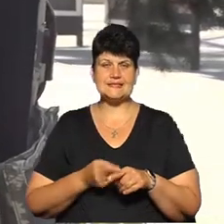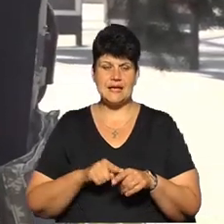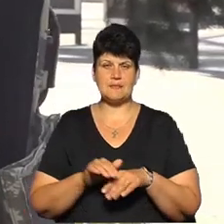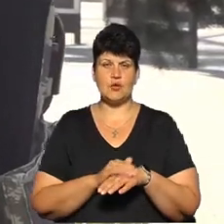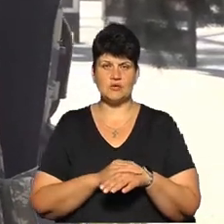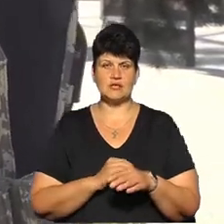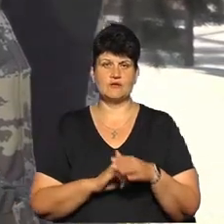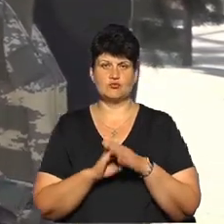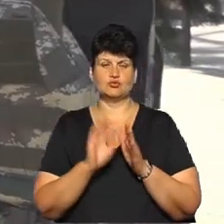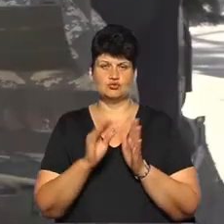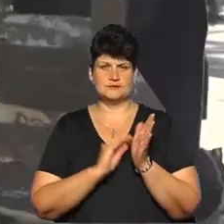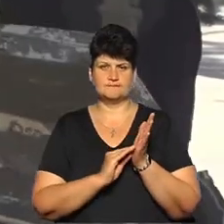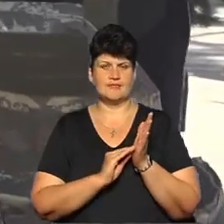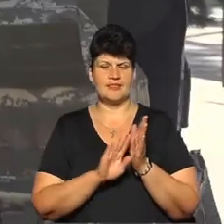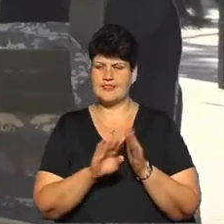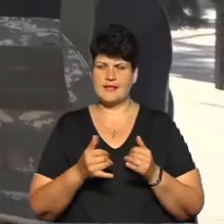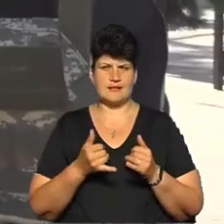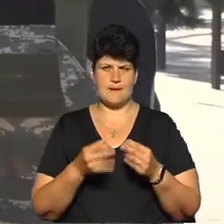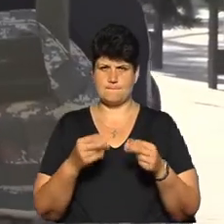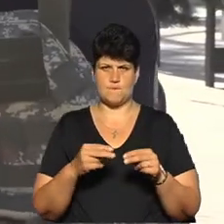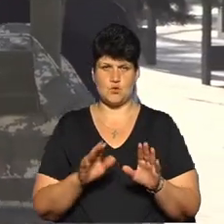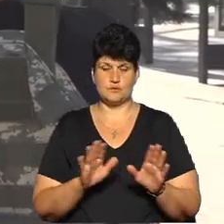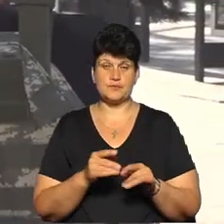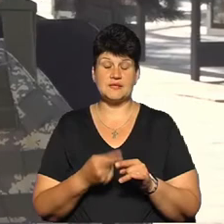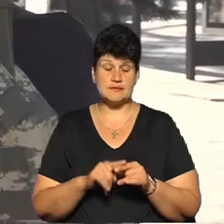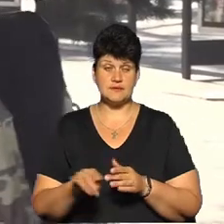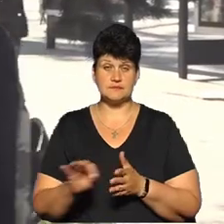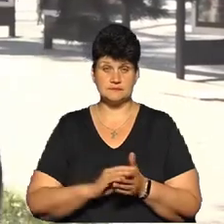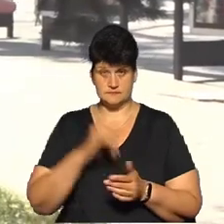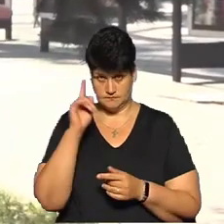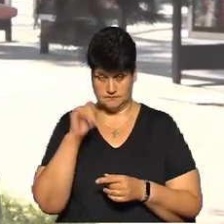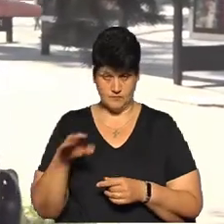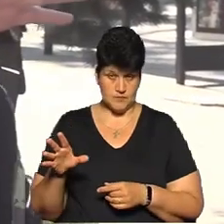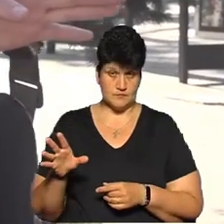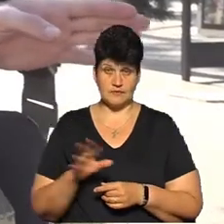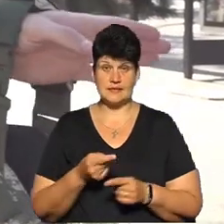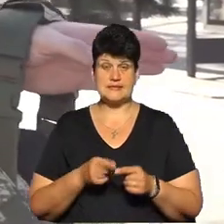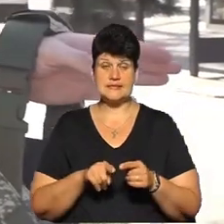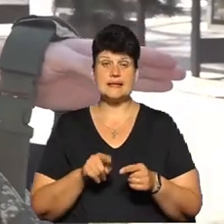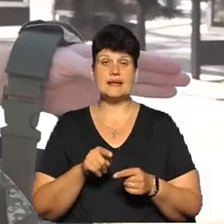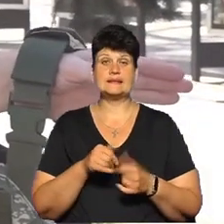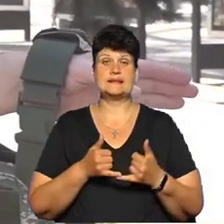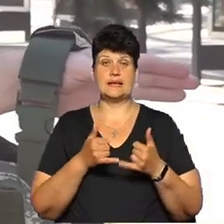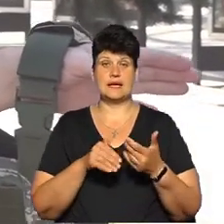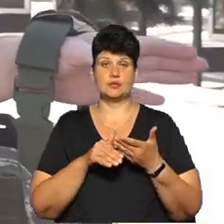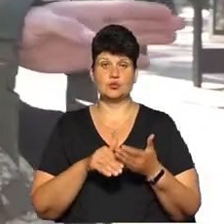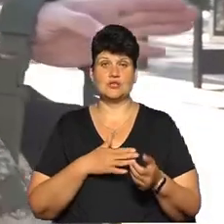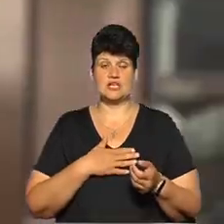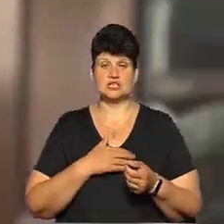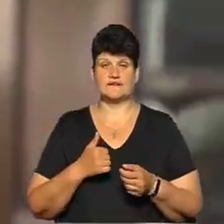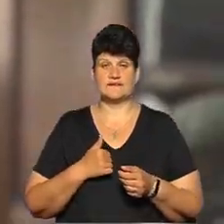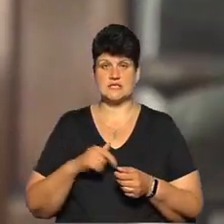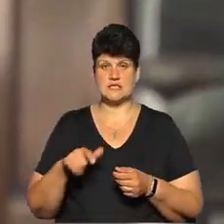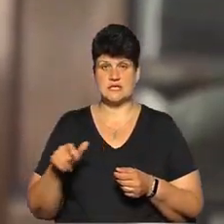продажу буде вшито». Тобто це буде зразу відомо усім, що це є для допомоги нашим військам, нашим захисникам.